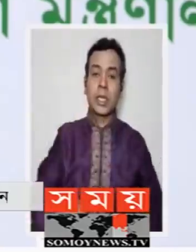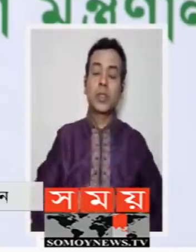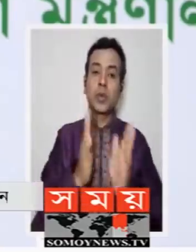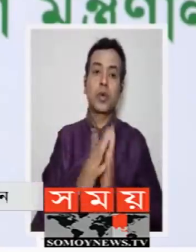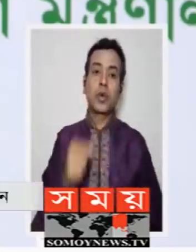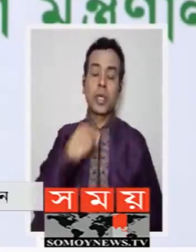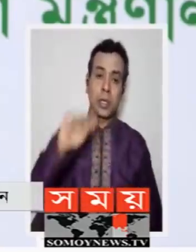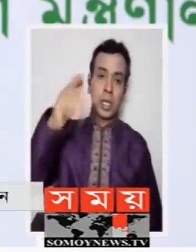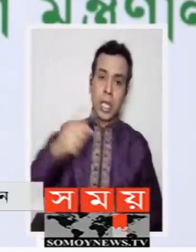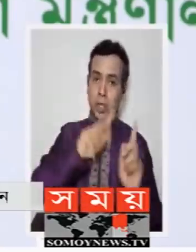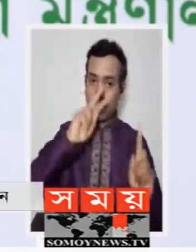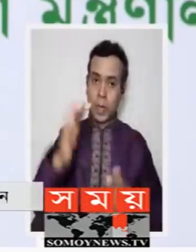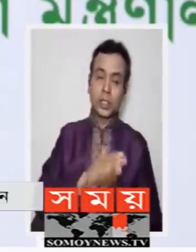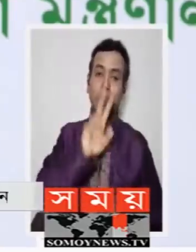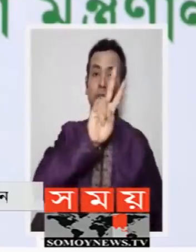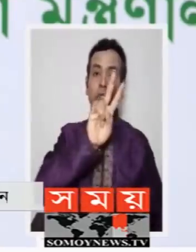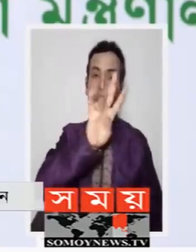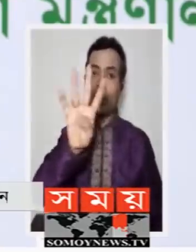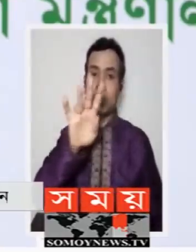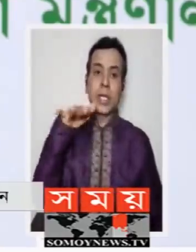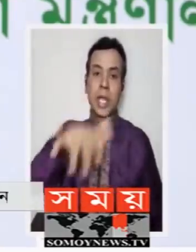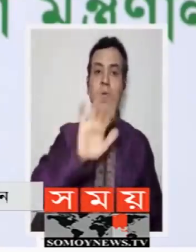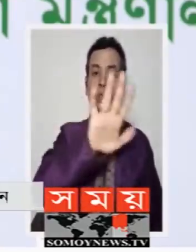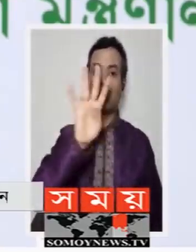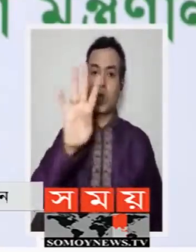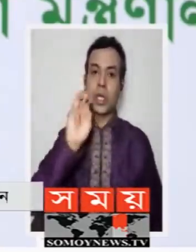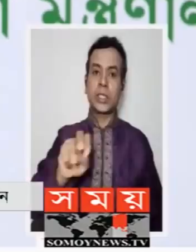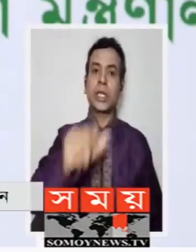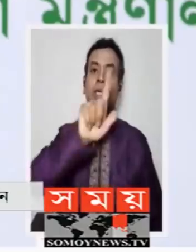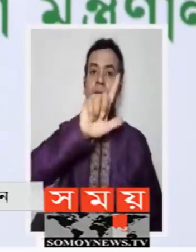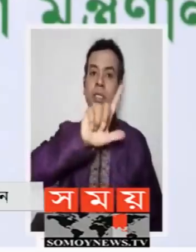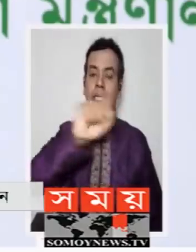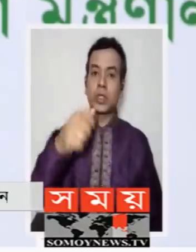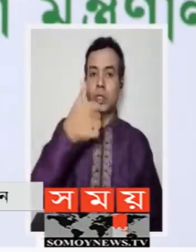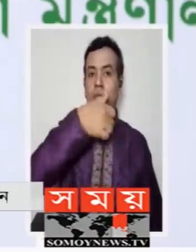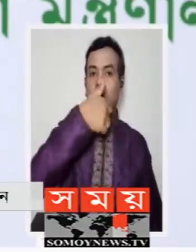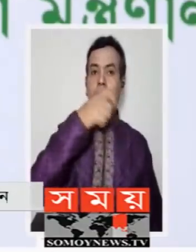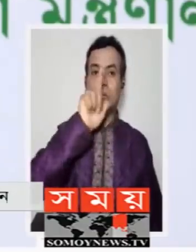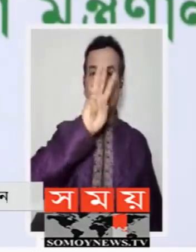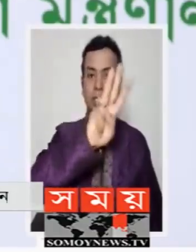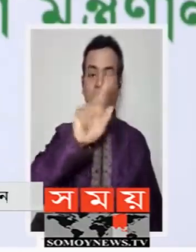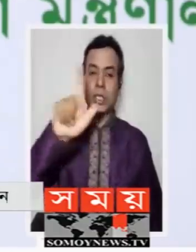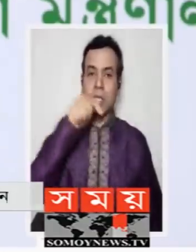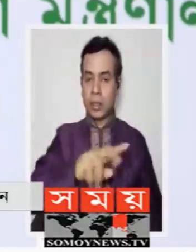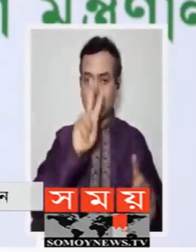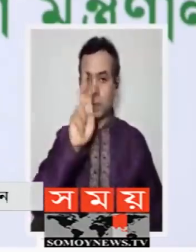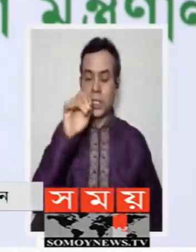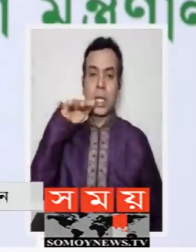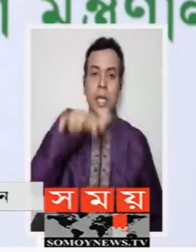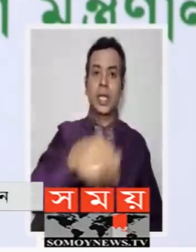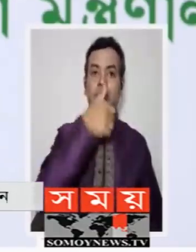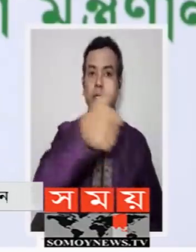আমাদেরকে পাঠিয়েছেন নমুনা সংগ্রহের জন্য কিট 5,000টি। কেন্দ্রীয় ঔষধাগার থেকে প্রাপ্ত হই, এ পর্যন্ত সংগ্রহ